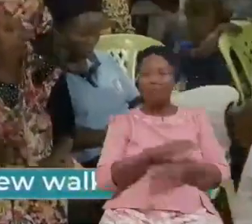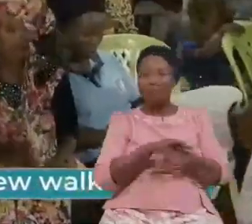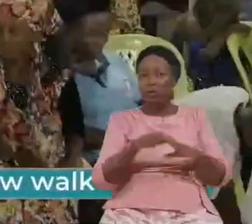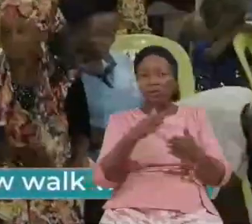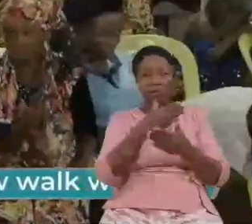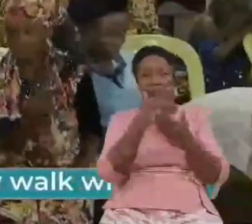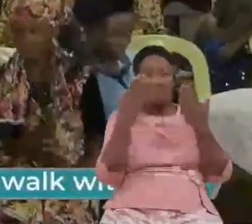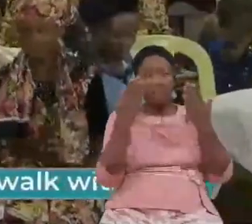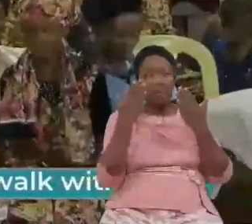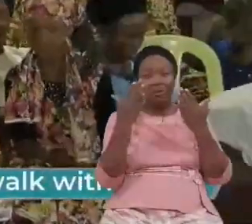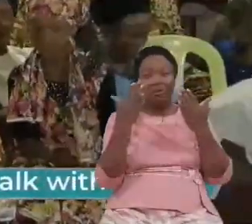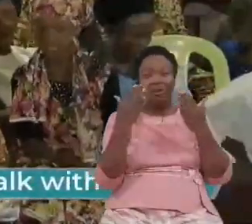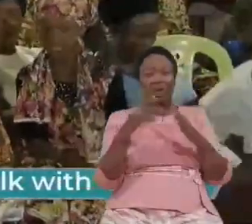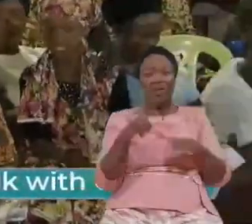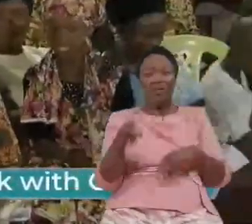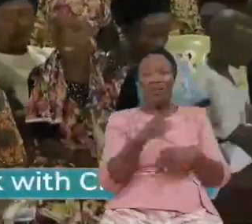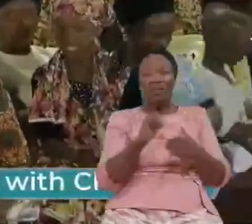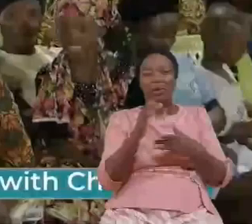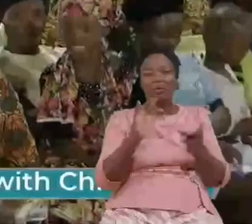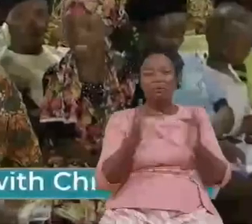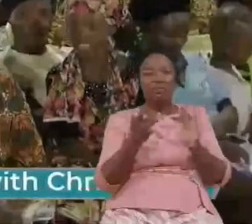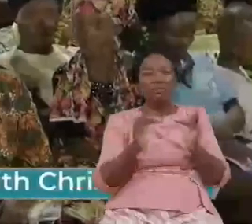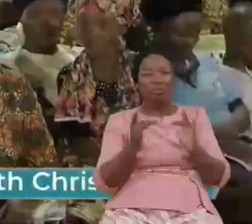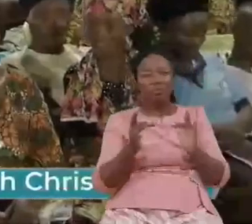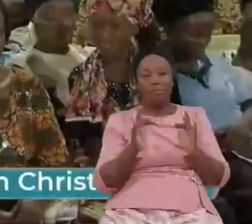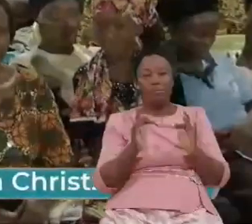vous qui êtes en ligne n'oubliez pas